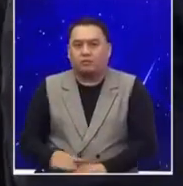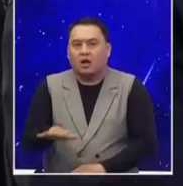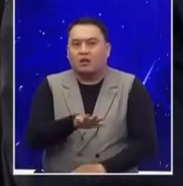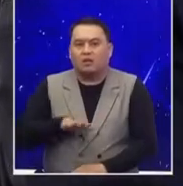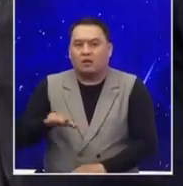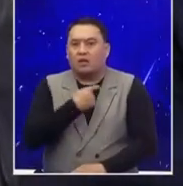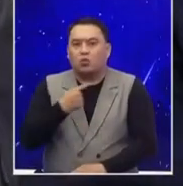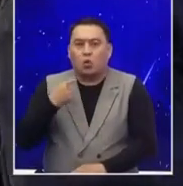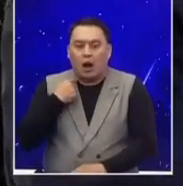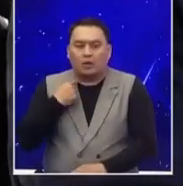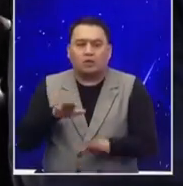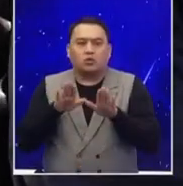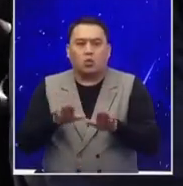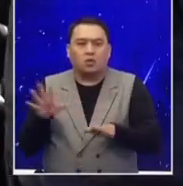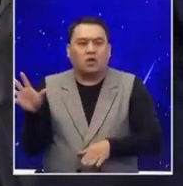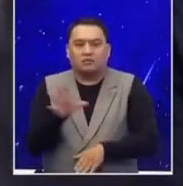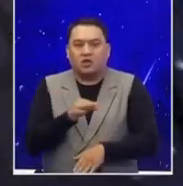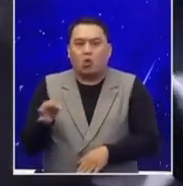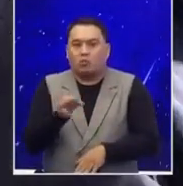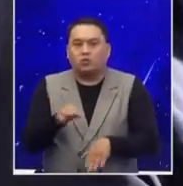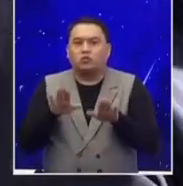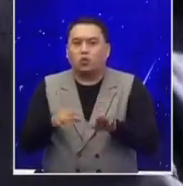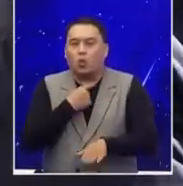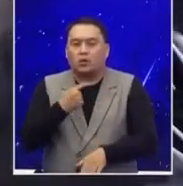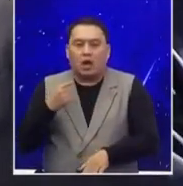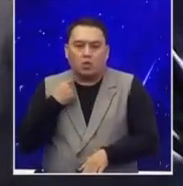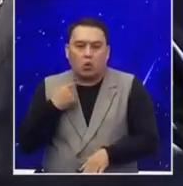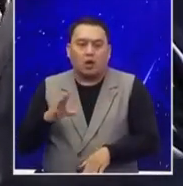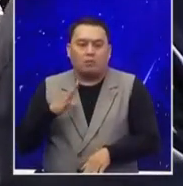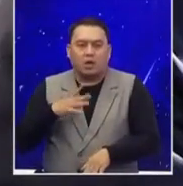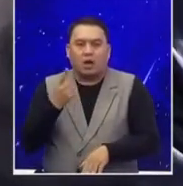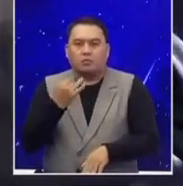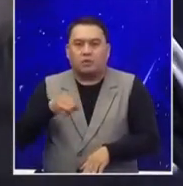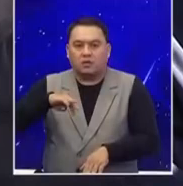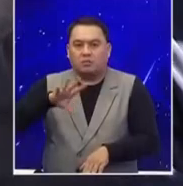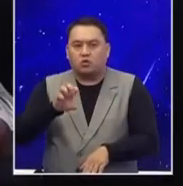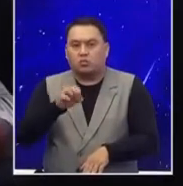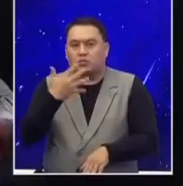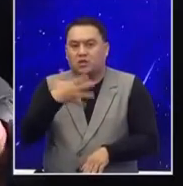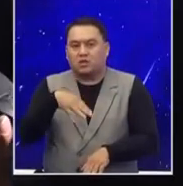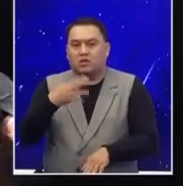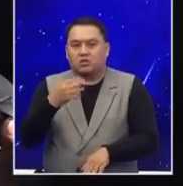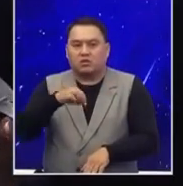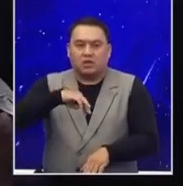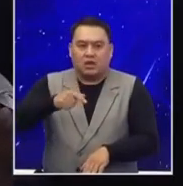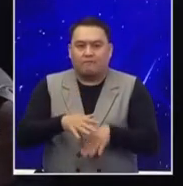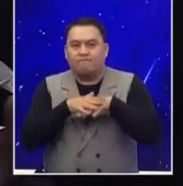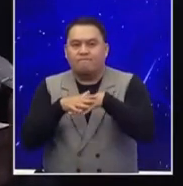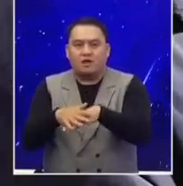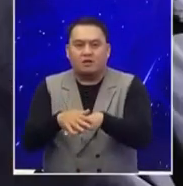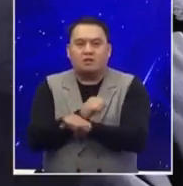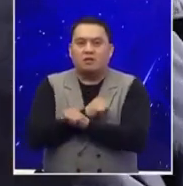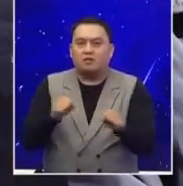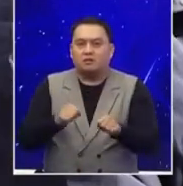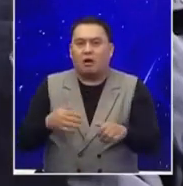только Талдыкургана, не всей области, только Талдыкургана 1 миллиард 554 тенге выделили. Но нельзя же